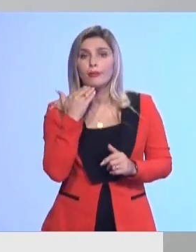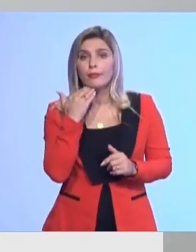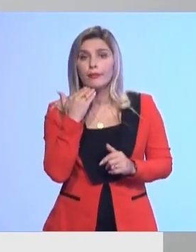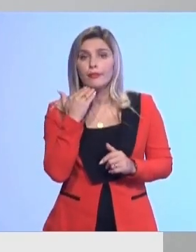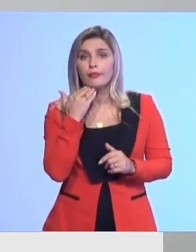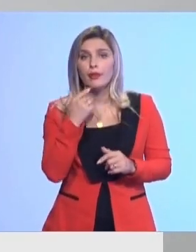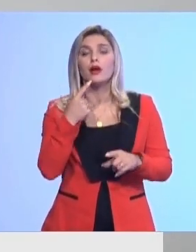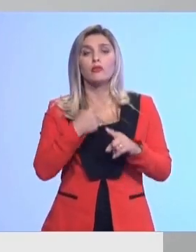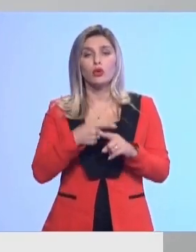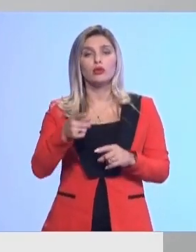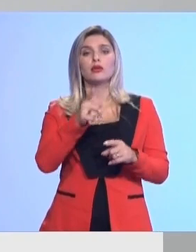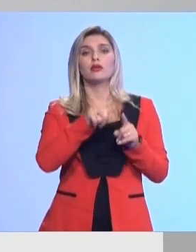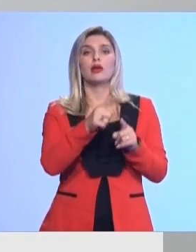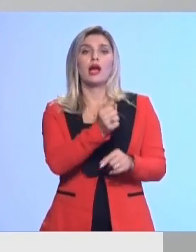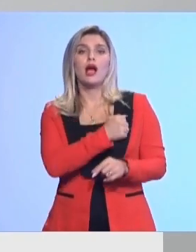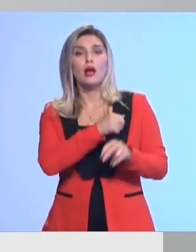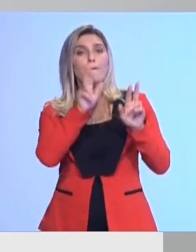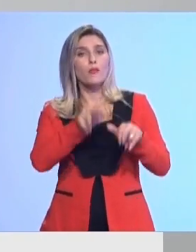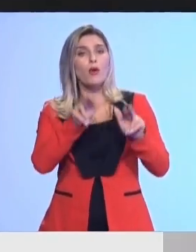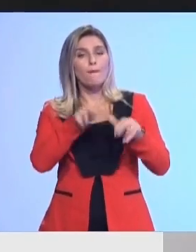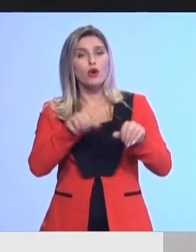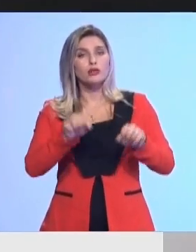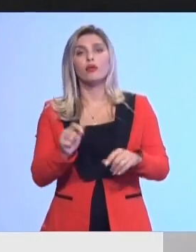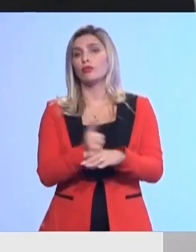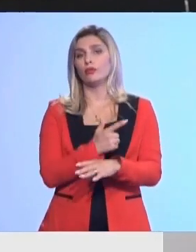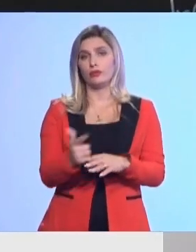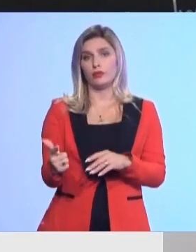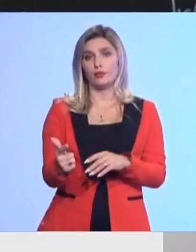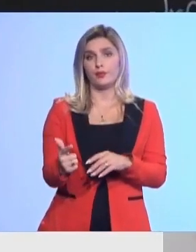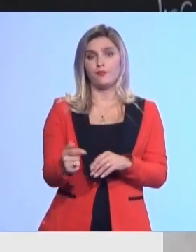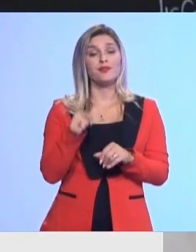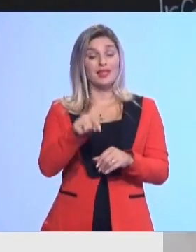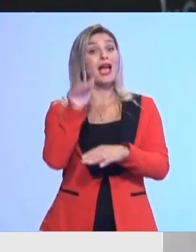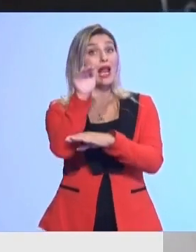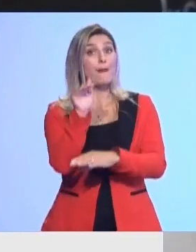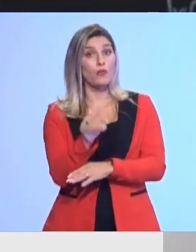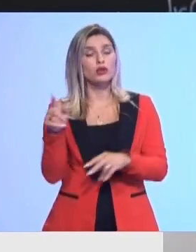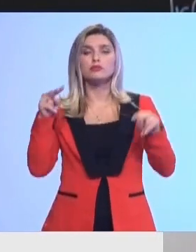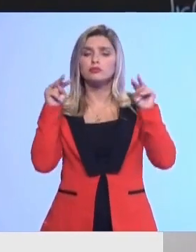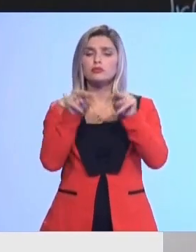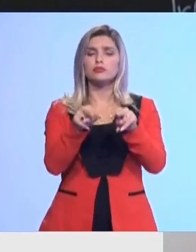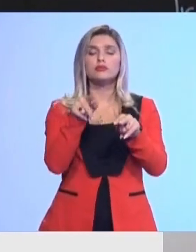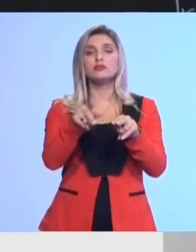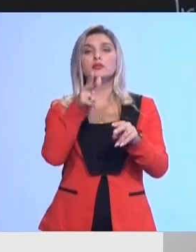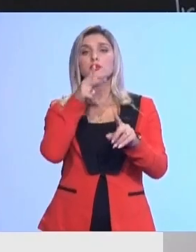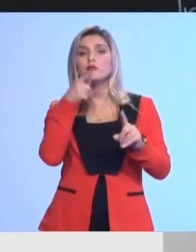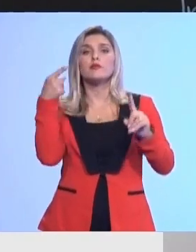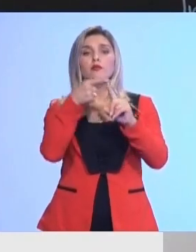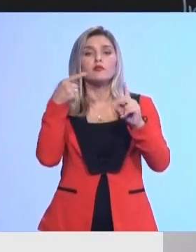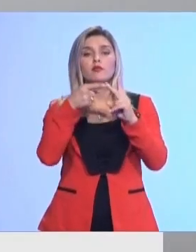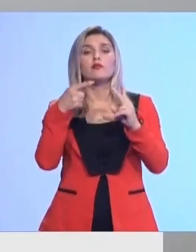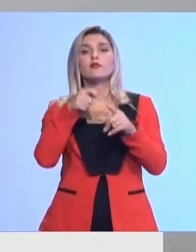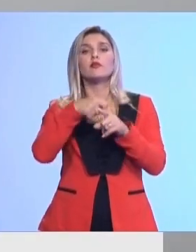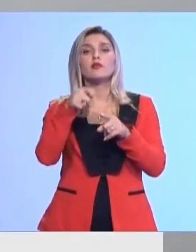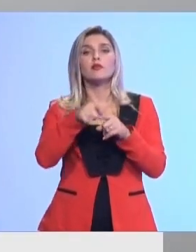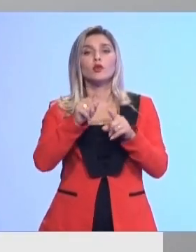kundrejt premtimeve të ekzekutivit për reformim në këtë fushë. Raporti u fokusua në vlerësimin e shtyllave kryesore të reformës,